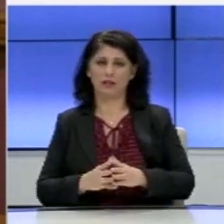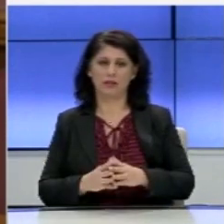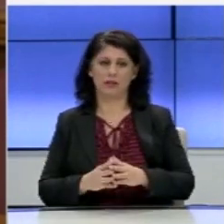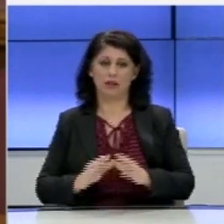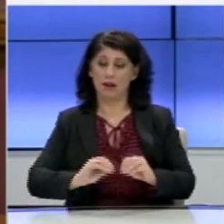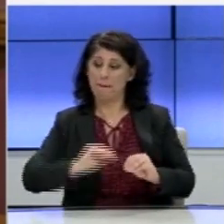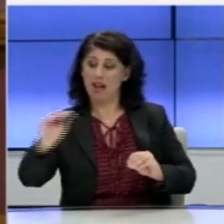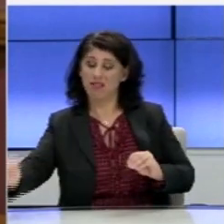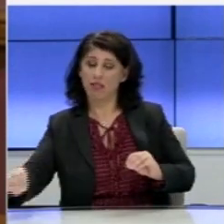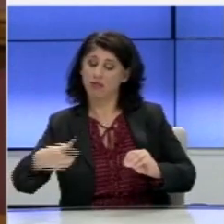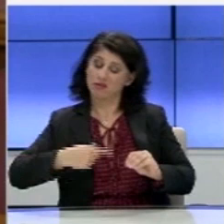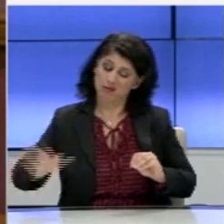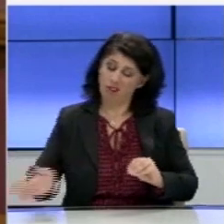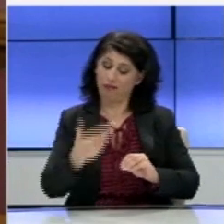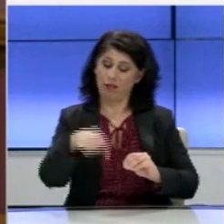με μεταθέσεις